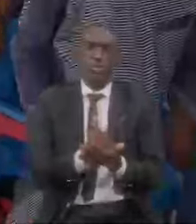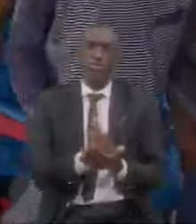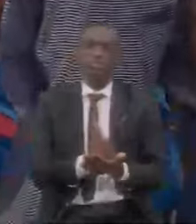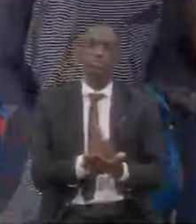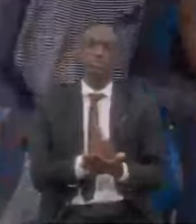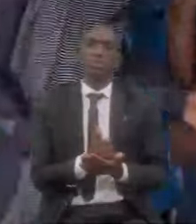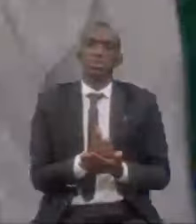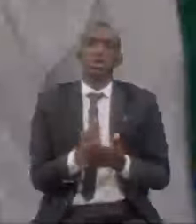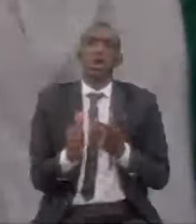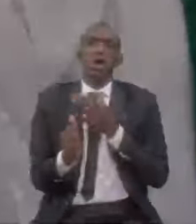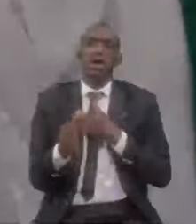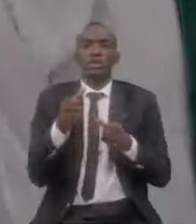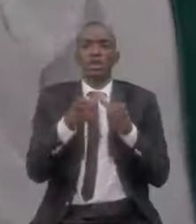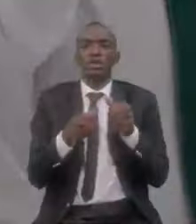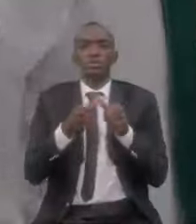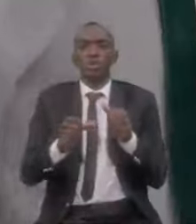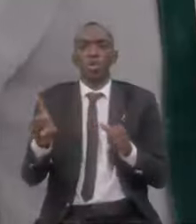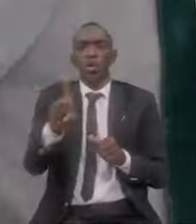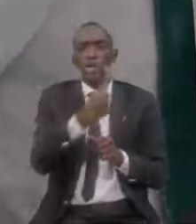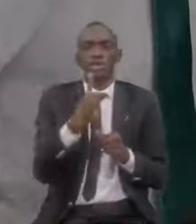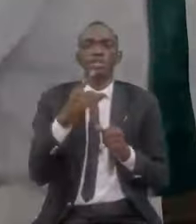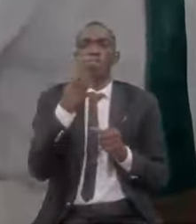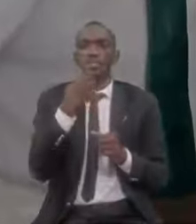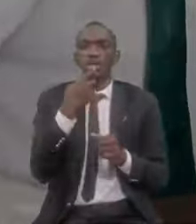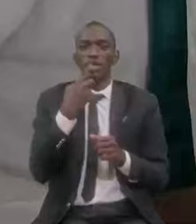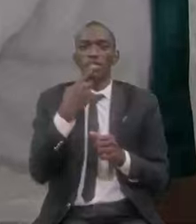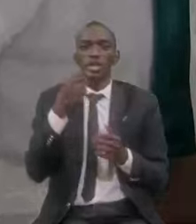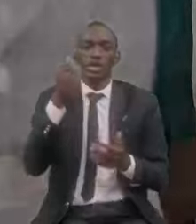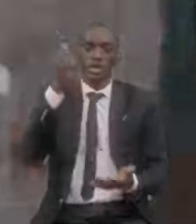Et tout le monde crie Amen.